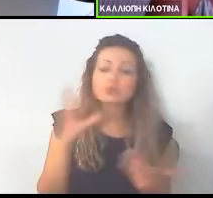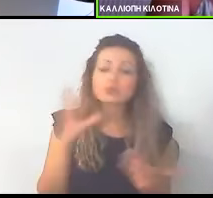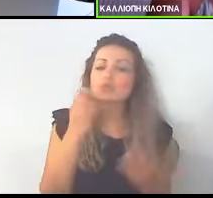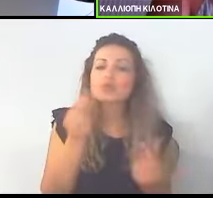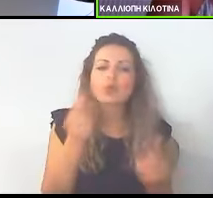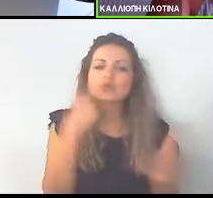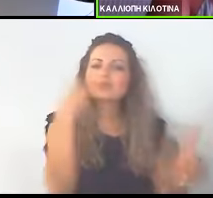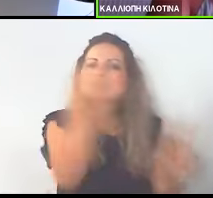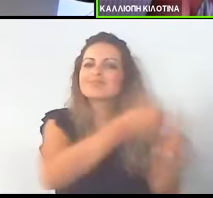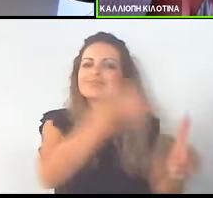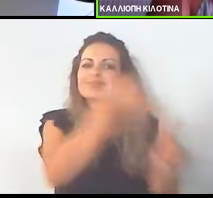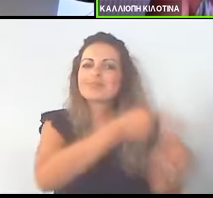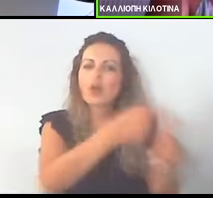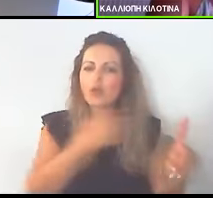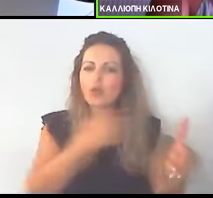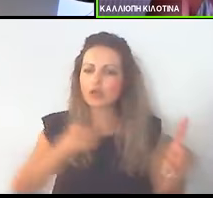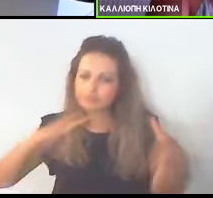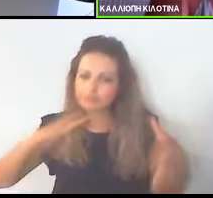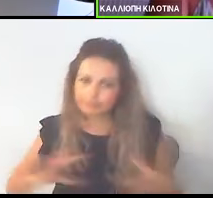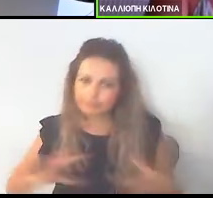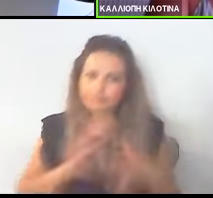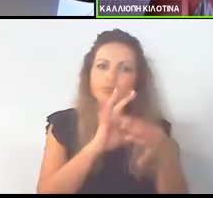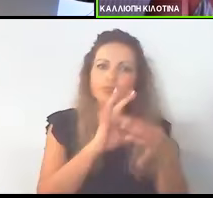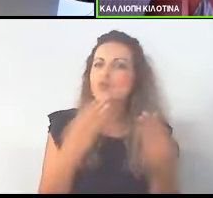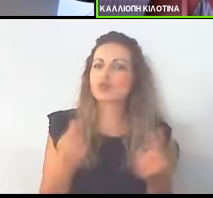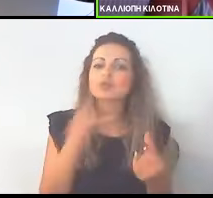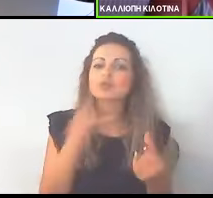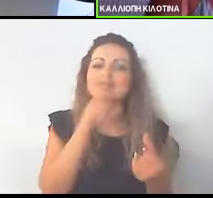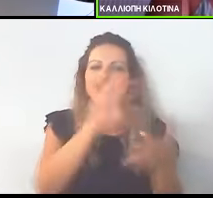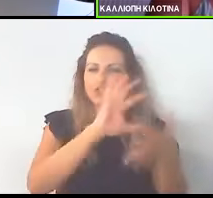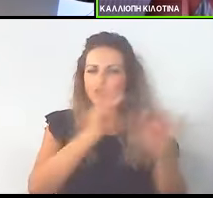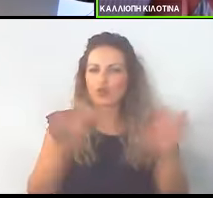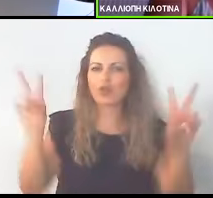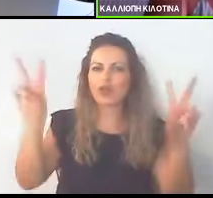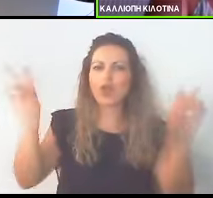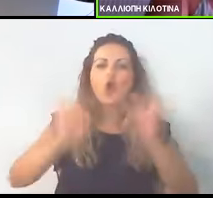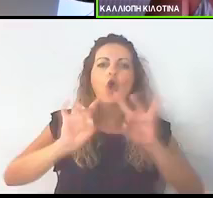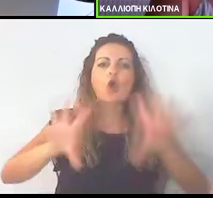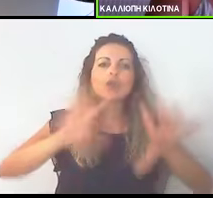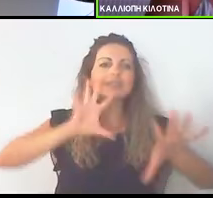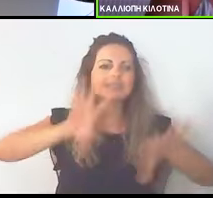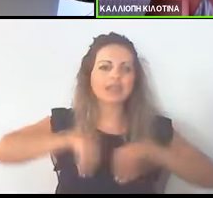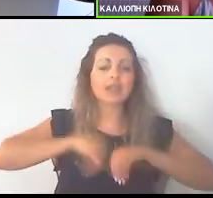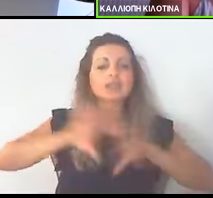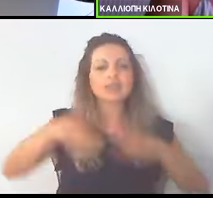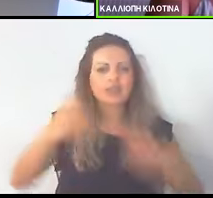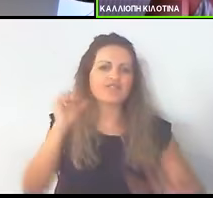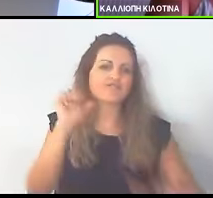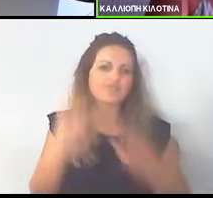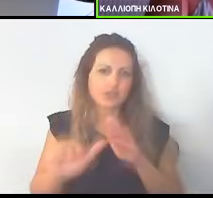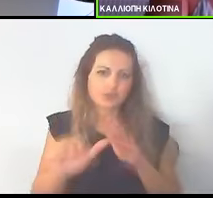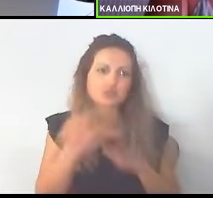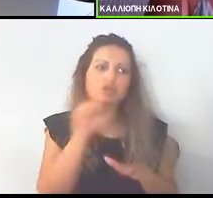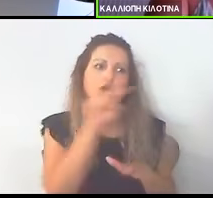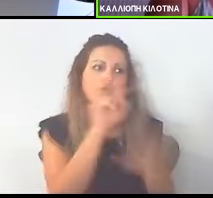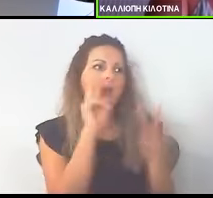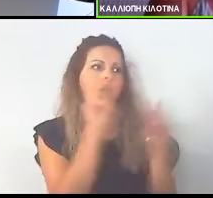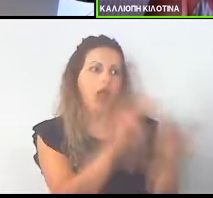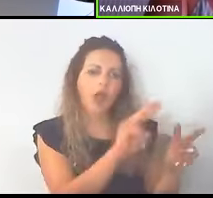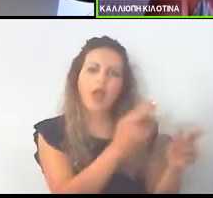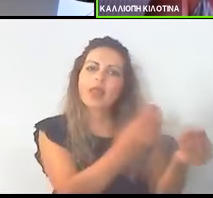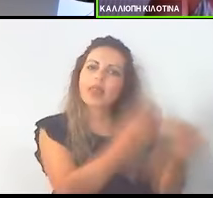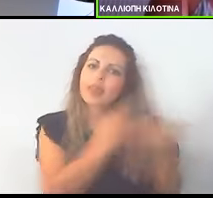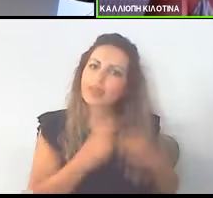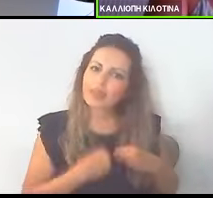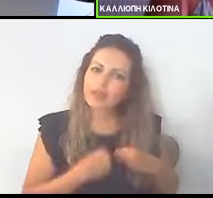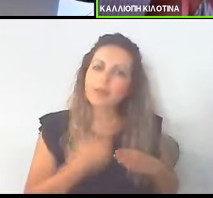αυτή η ιστορία, το χωρίς συνένεση είναι βιασμός, αποτέλεσε ένα εργαλείο για μας, όχι μόνο διακηρυκτικά, αλλά κυρίως